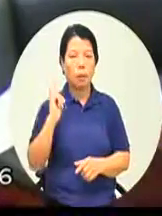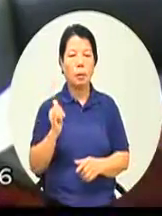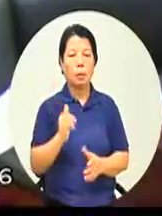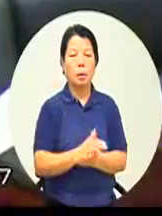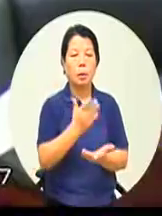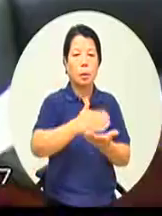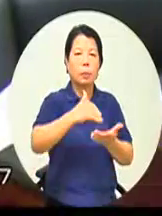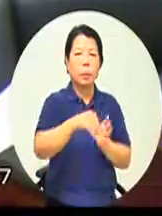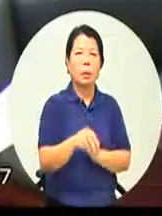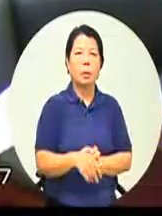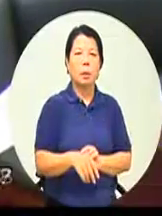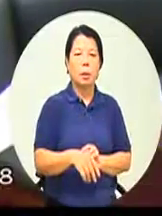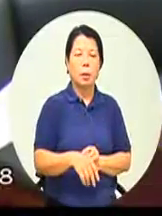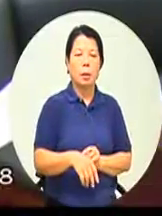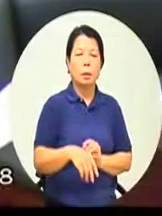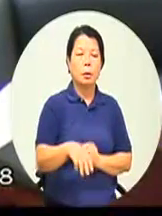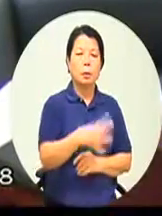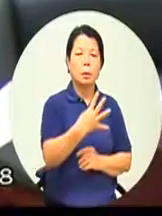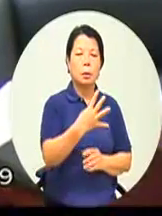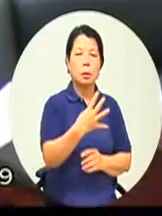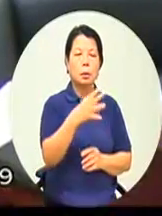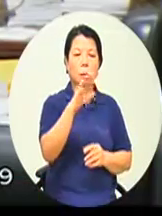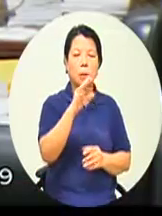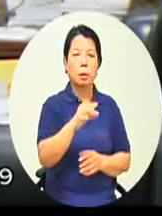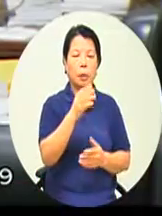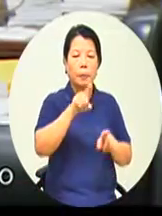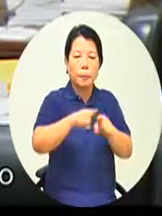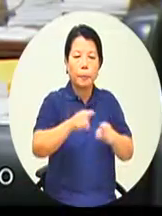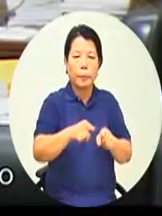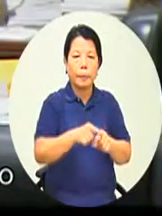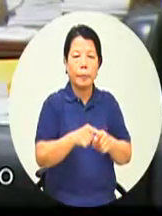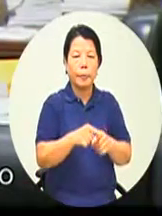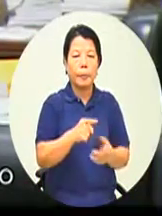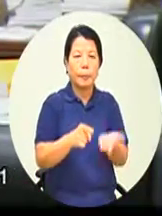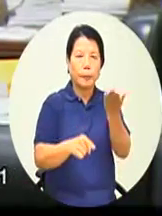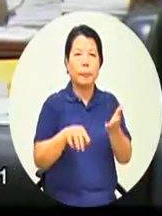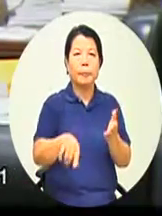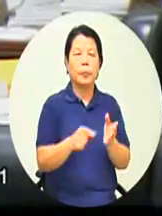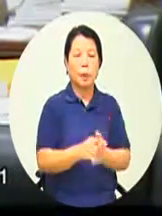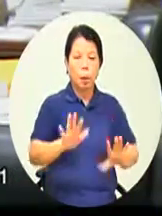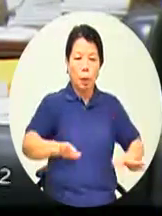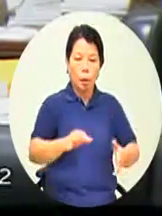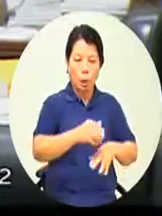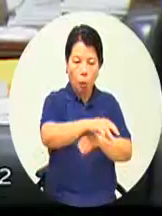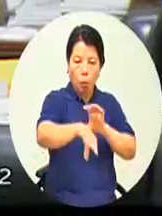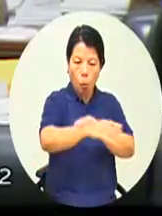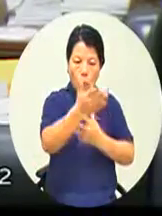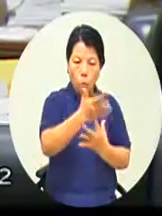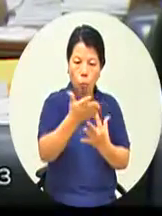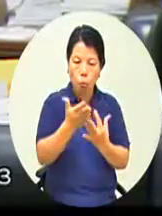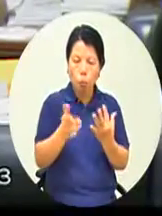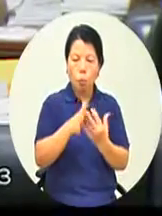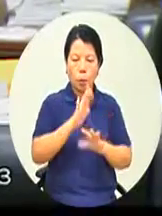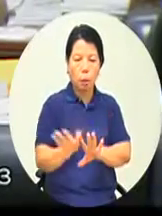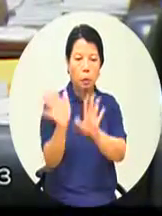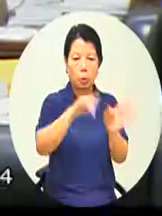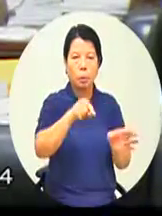数有4904坪。然后在这个地方呢，目前的整个运用的空间就如同范局长所讲的状